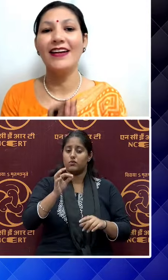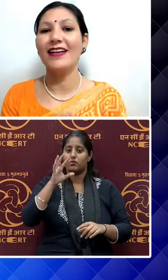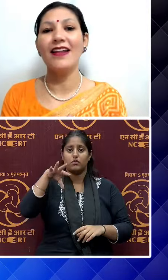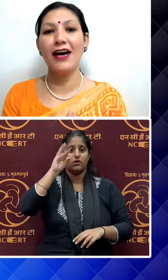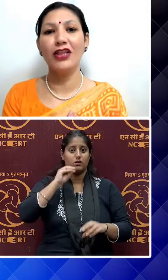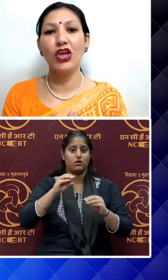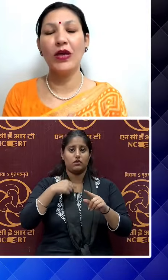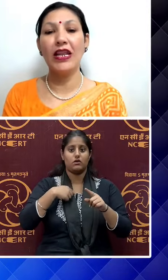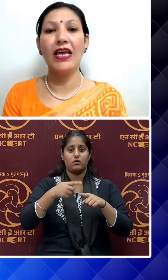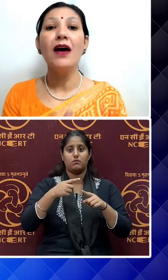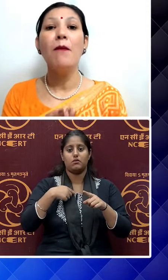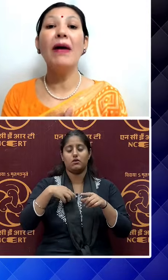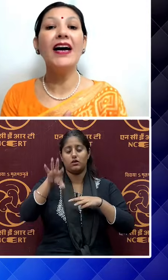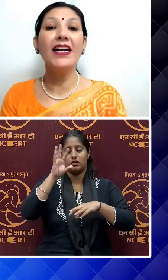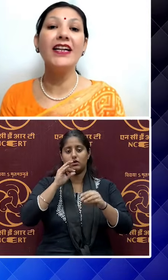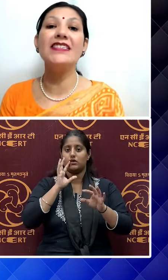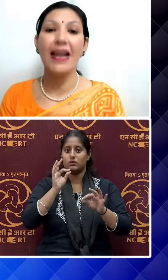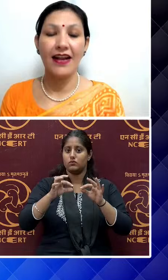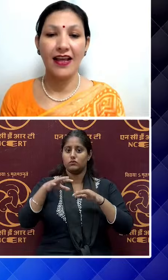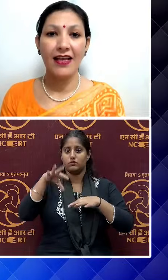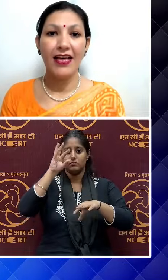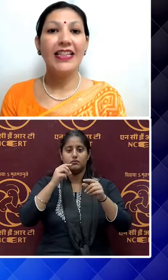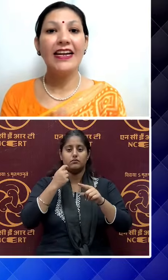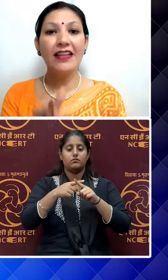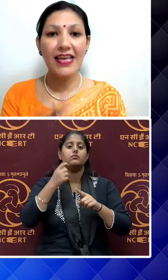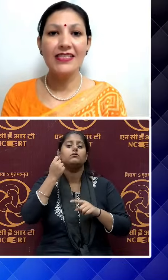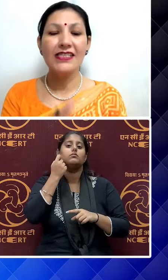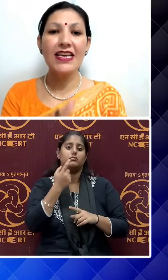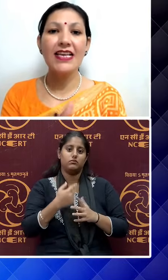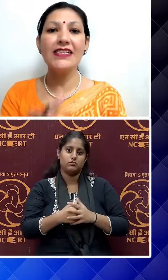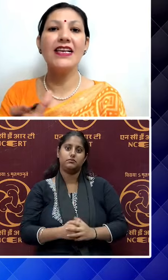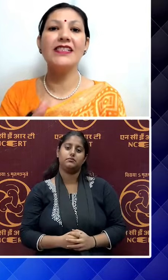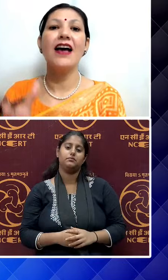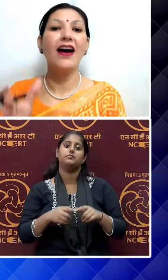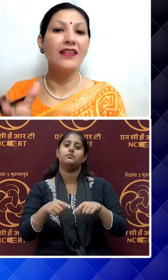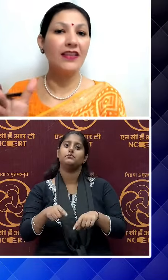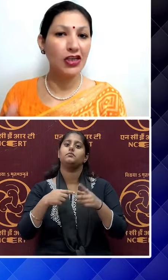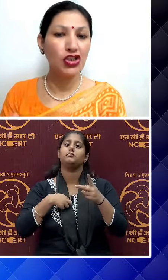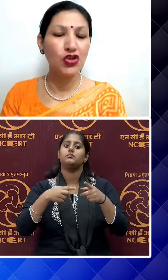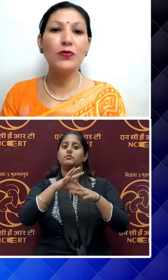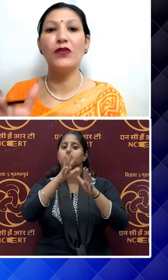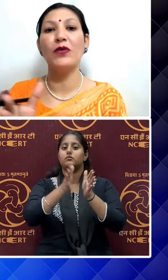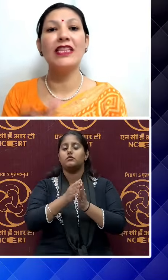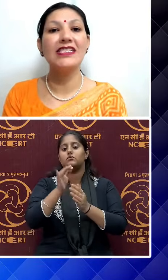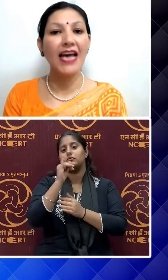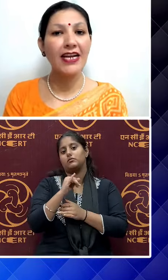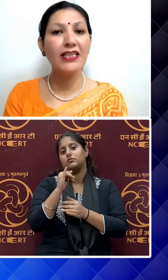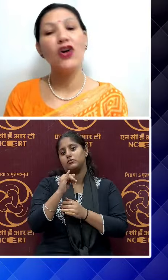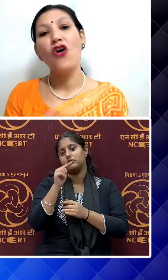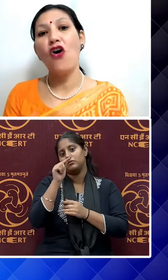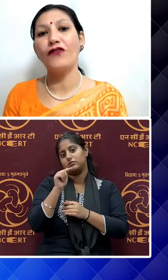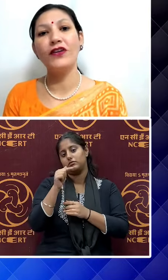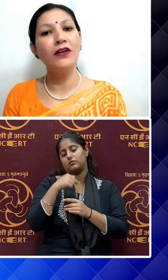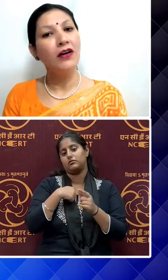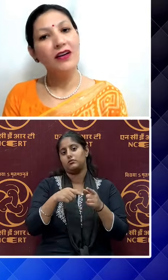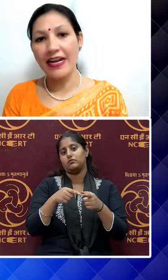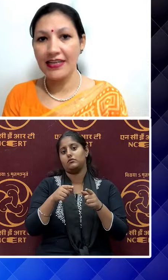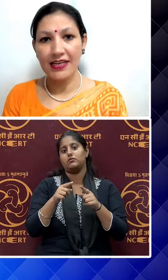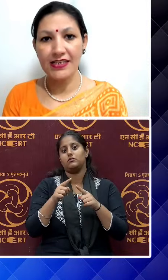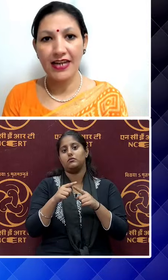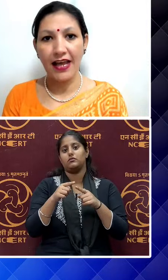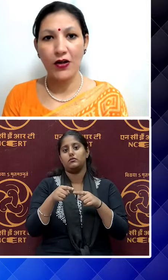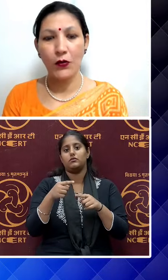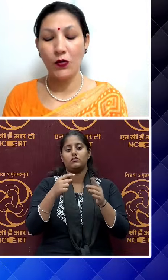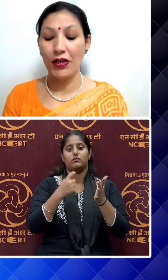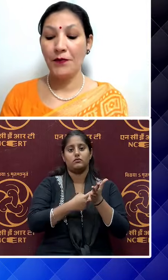definitely रट्टा लगाते हुए नहीं, by understanding that yes, these 6 are the ratios between the sides of the right